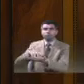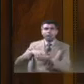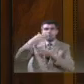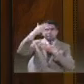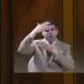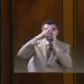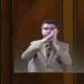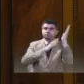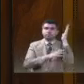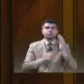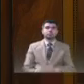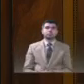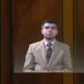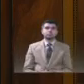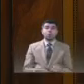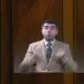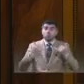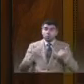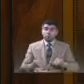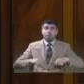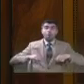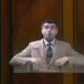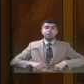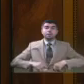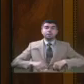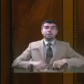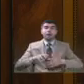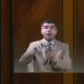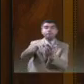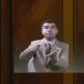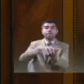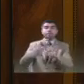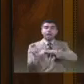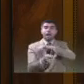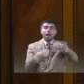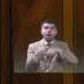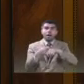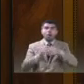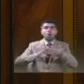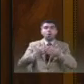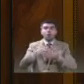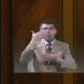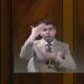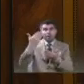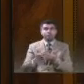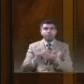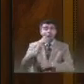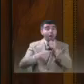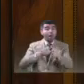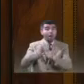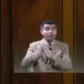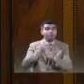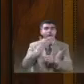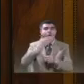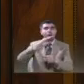واليوم سيد وزير الفلاحه الامس اعلن بانه هذه السنه الفلاحيه باذن الله غتكون من